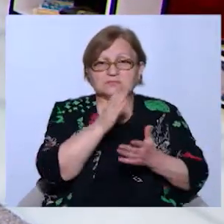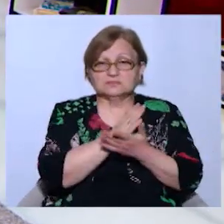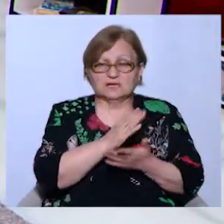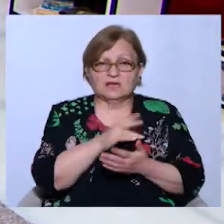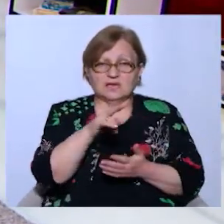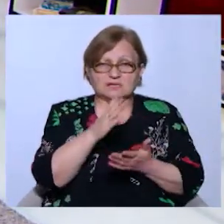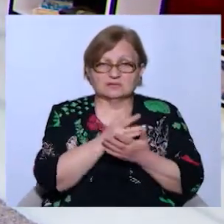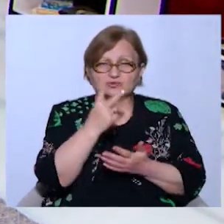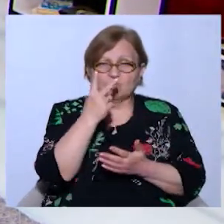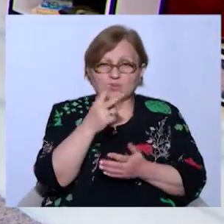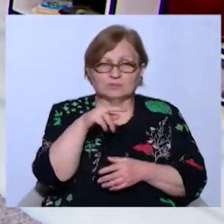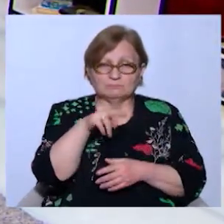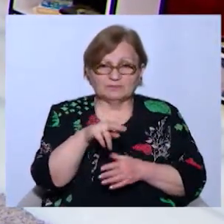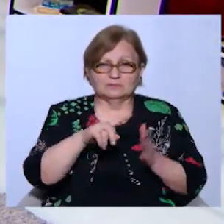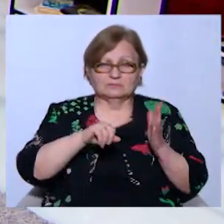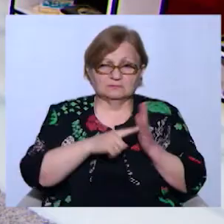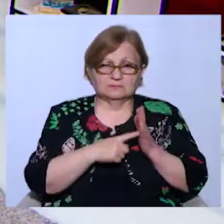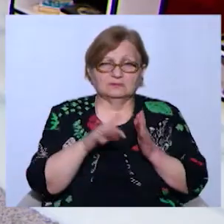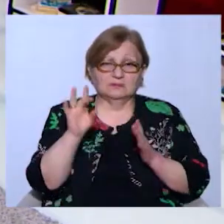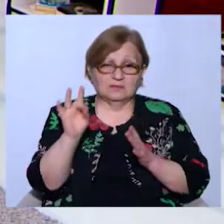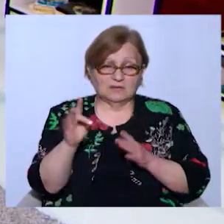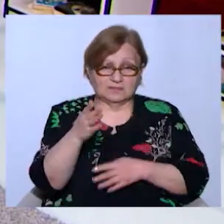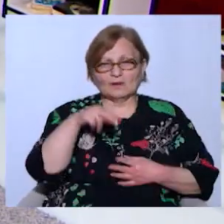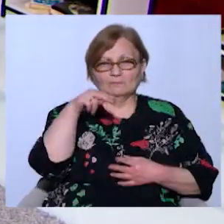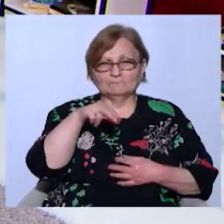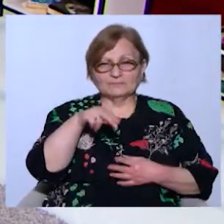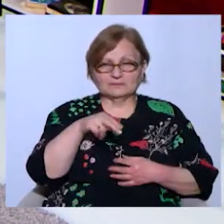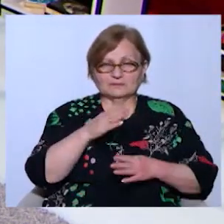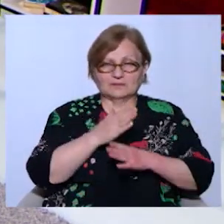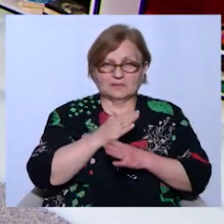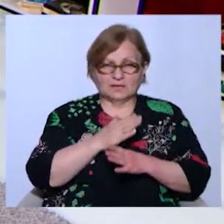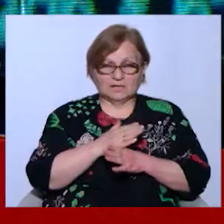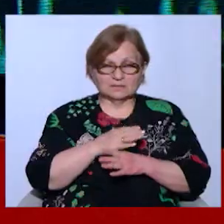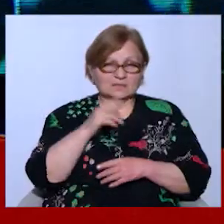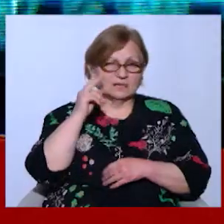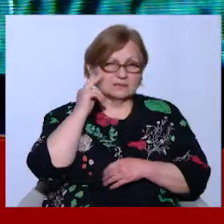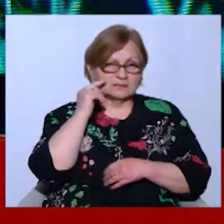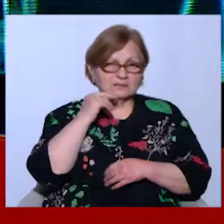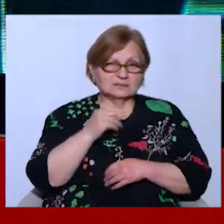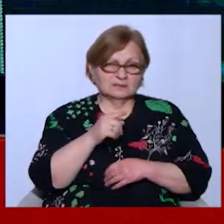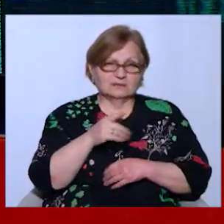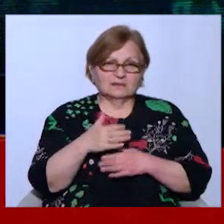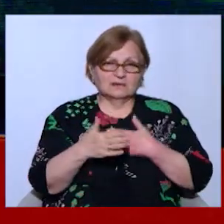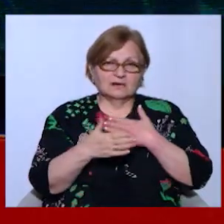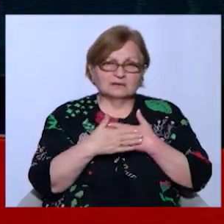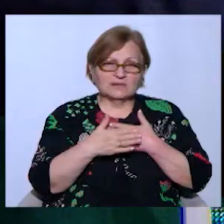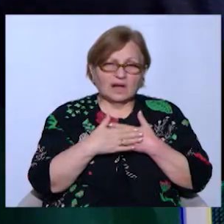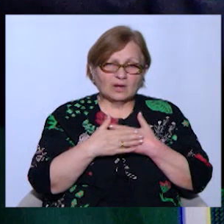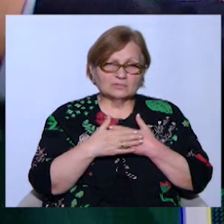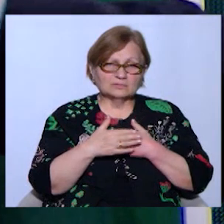პი ეს არის აი ისეთი რიცხვი, რომელიც უსასრულო არაპერიოდული ათწილადია. მიახლოებით იგი